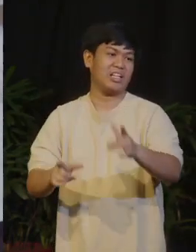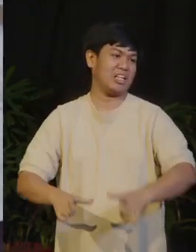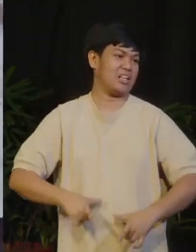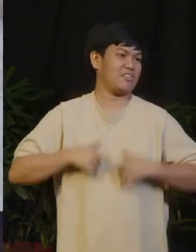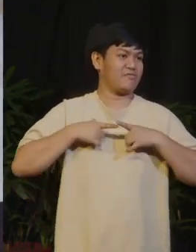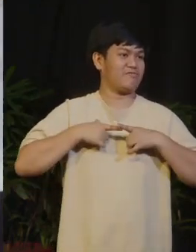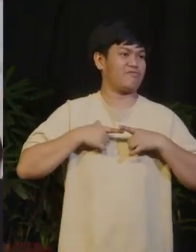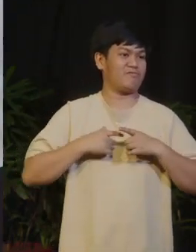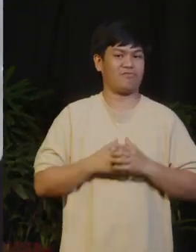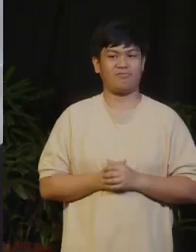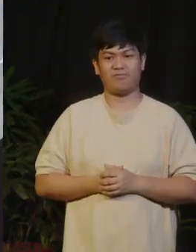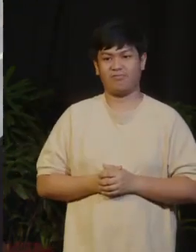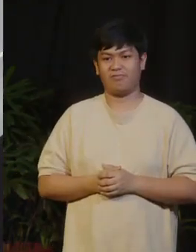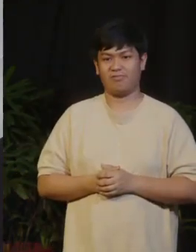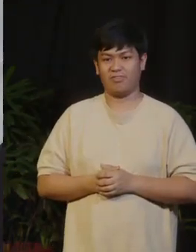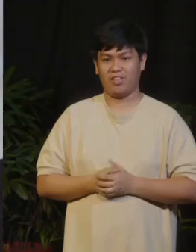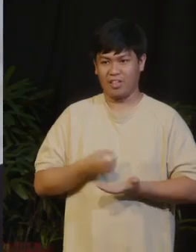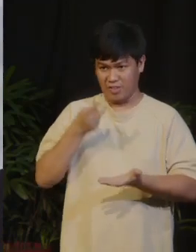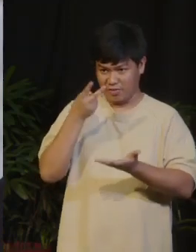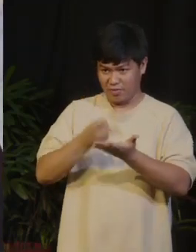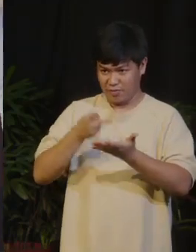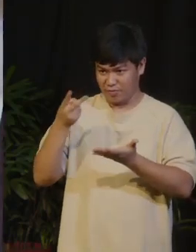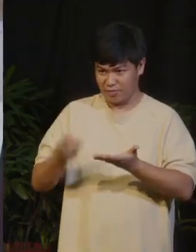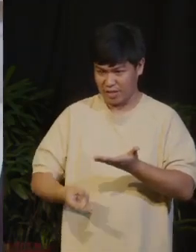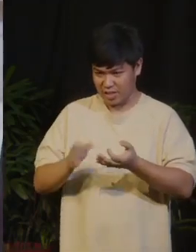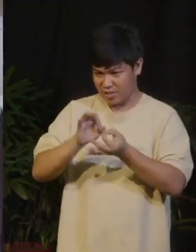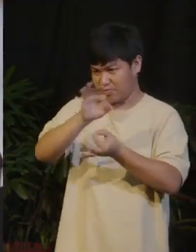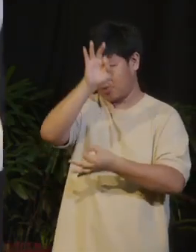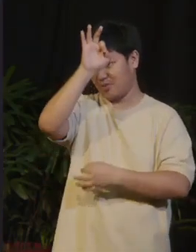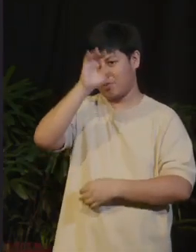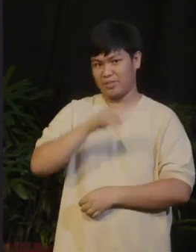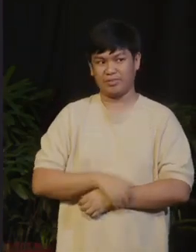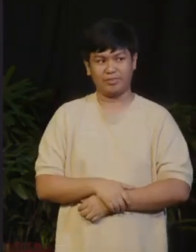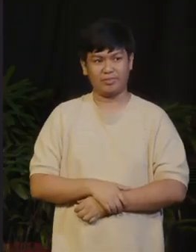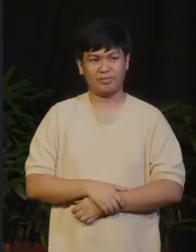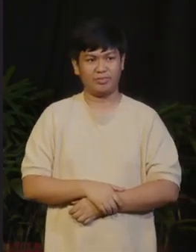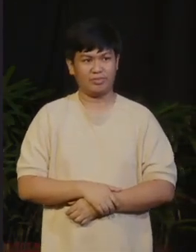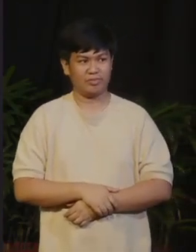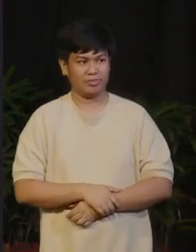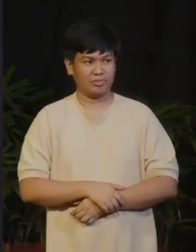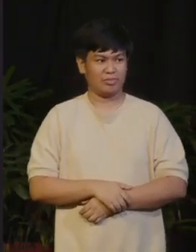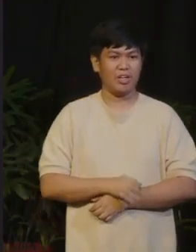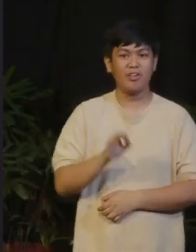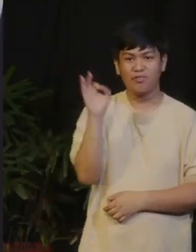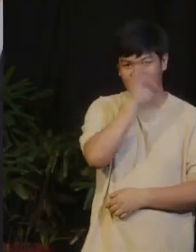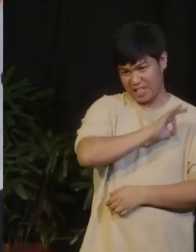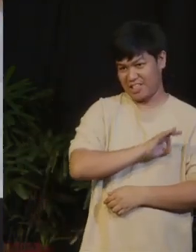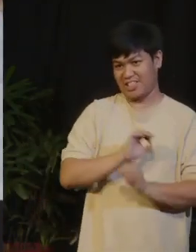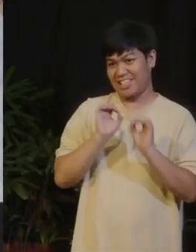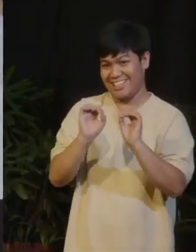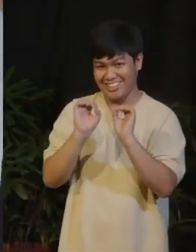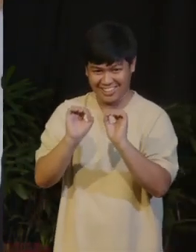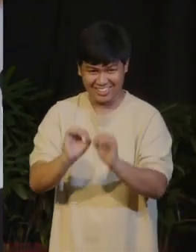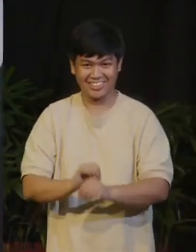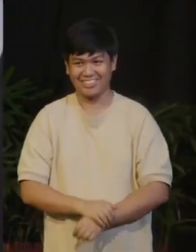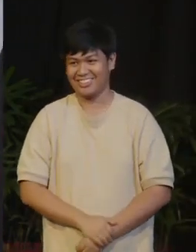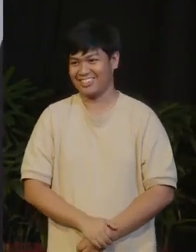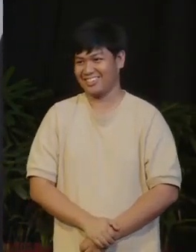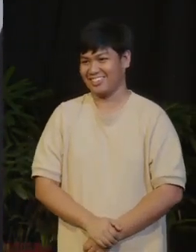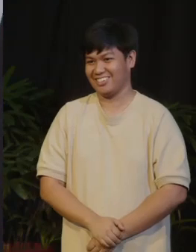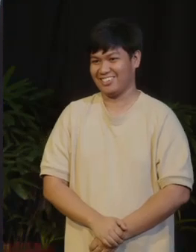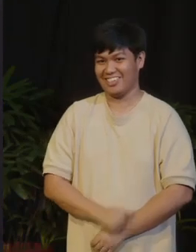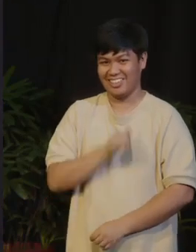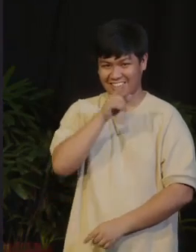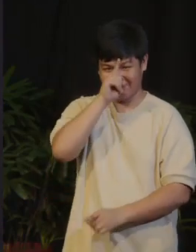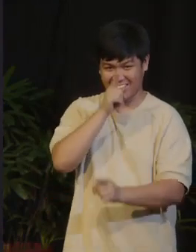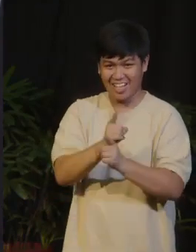tagapagturo ng salita ng Diyos, bulaang mga pinunong espiritual, ang lahat ng kanilang nililid ay napupunta